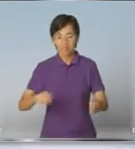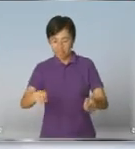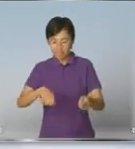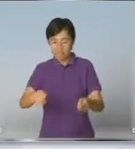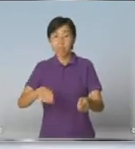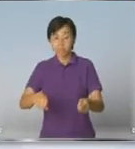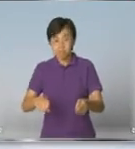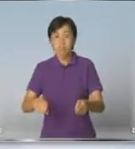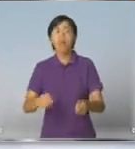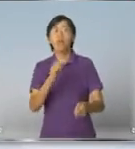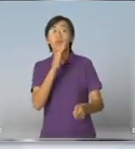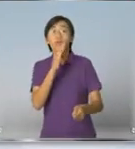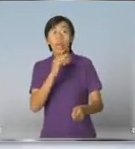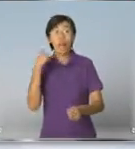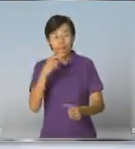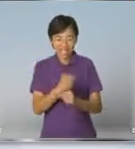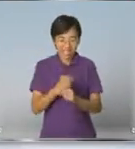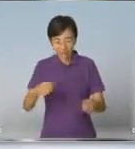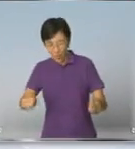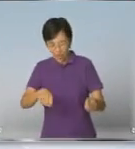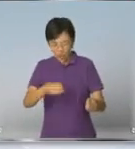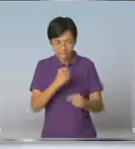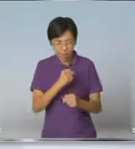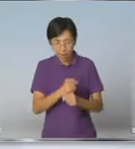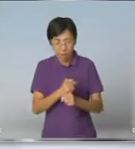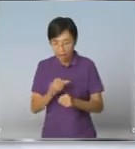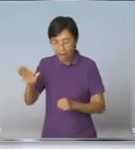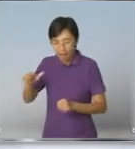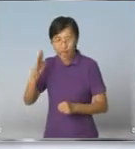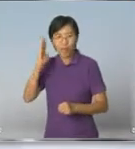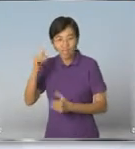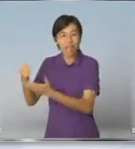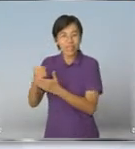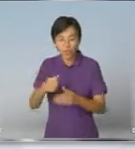ขั้นตอนนี้ก็คุณแม่บ้านฮะเรียกคุณพ่อบ้านมาช่วยเลยนะฮะ